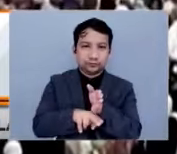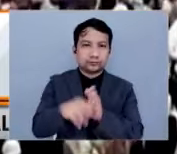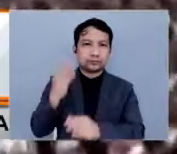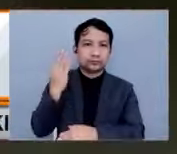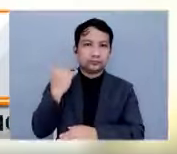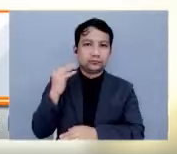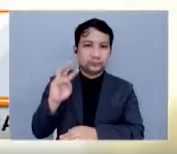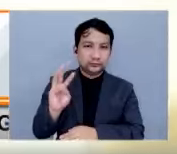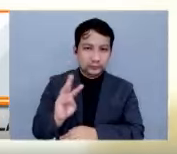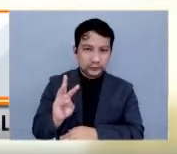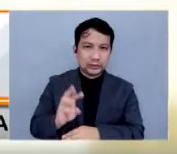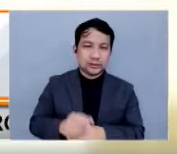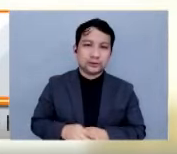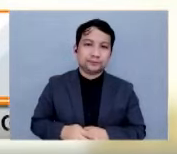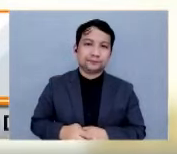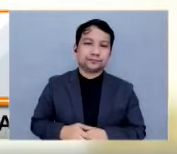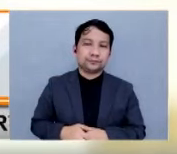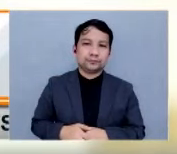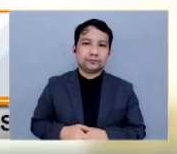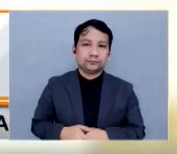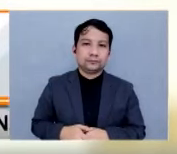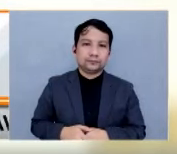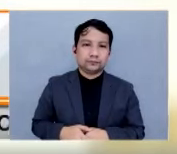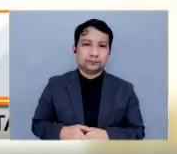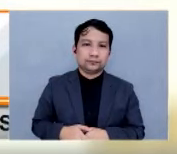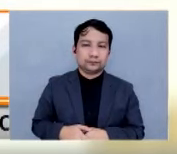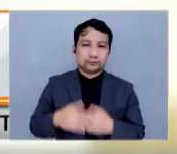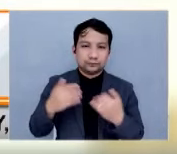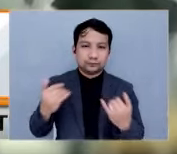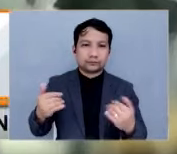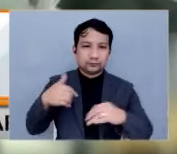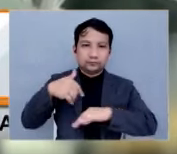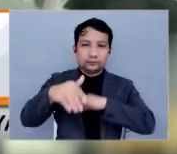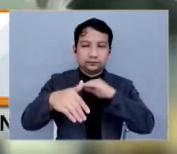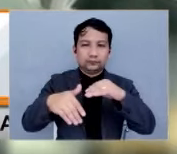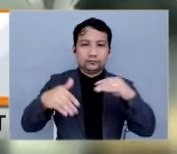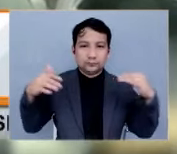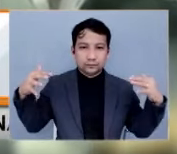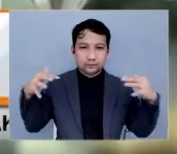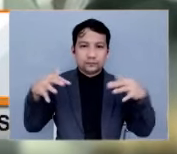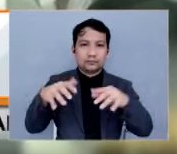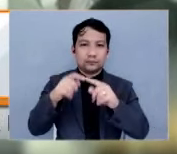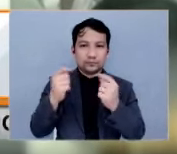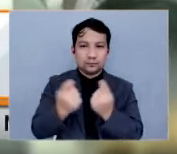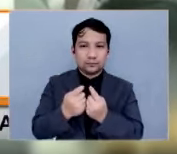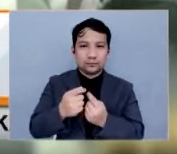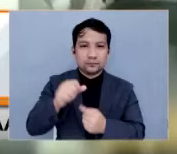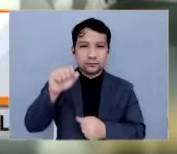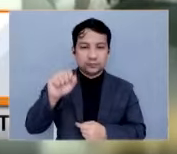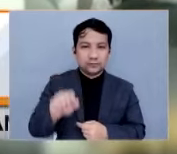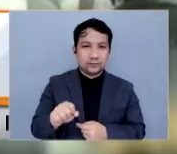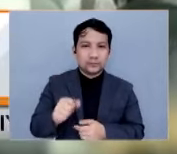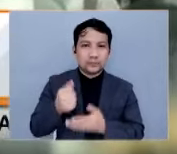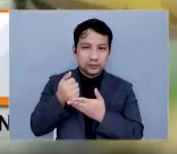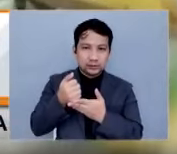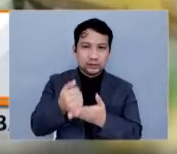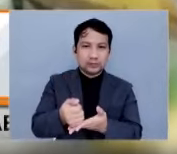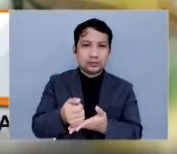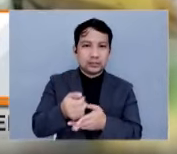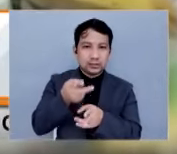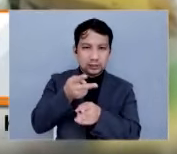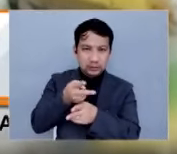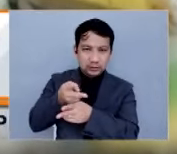Miyerkules. Sa ngayon, nagpadala na ng team ang DFA sa Saudi Arabia para tumulong sa pagmonitor ng mga